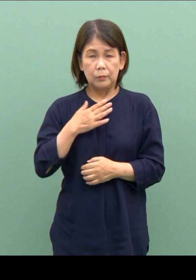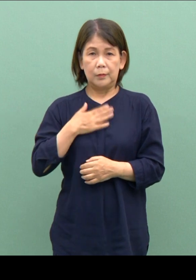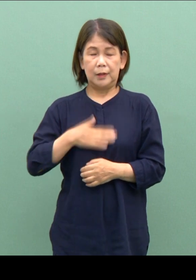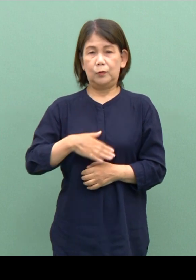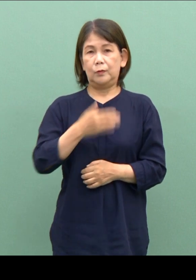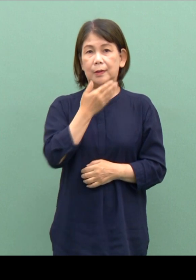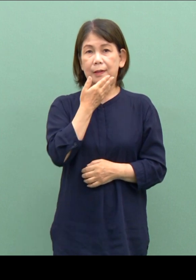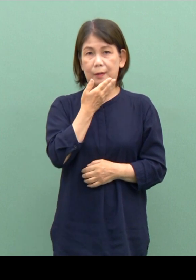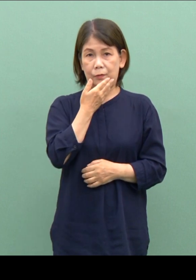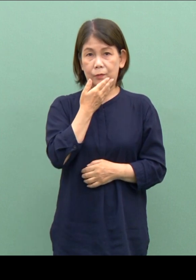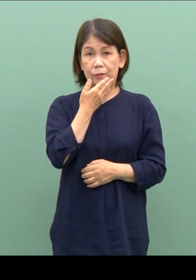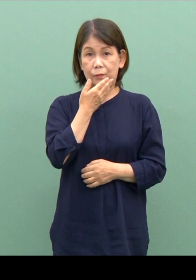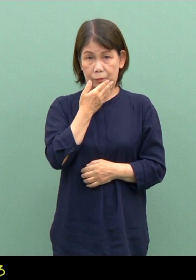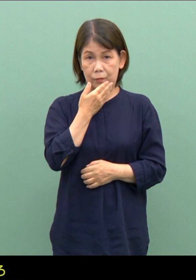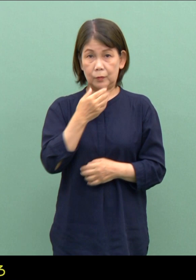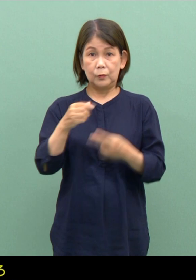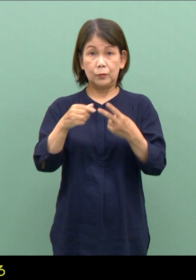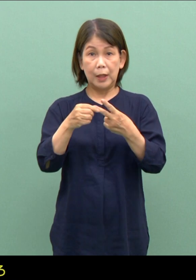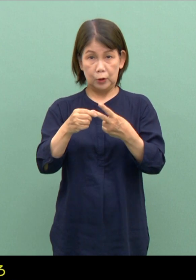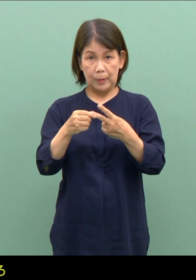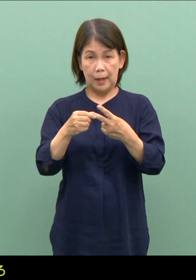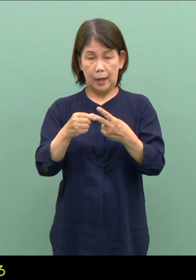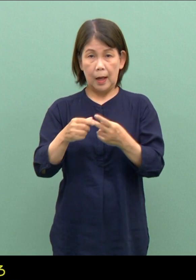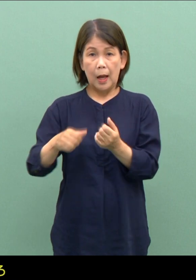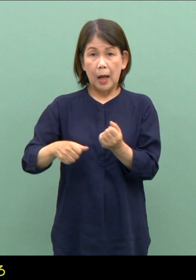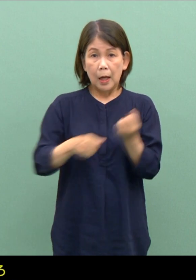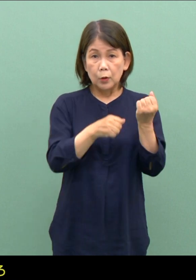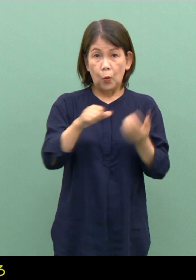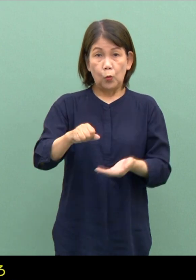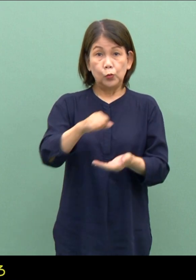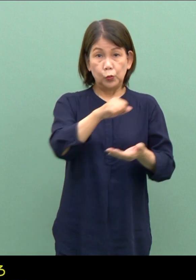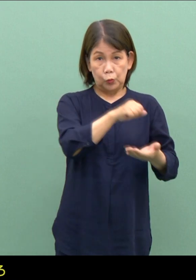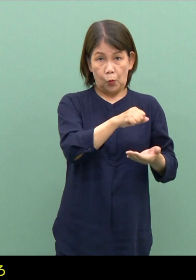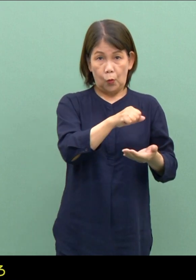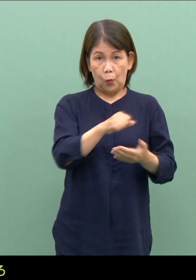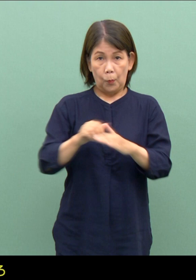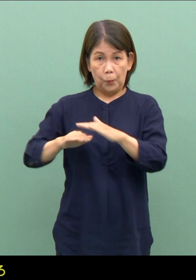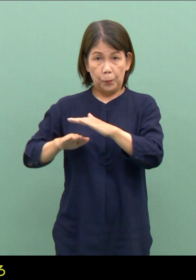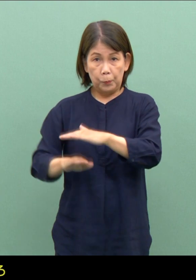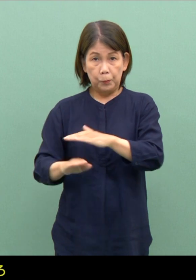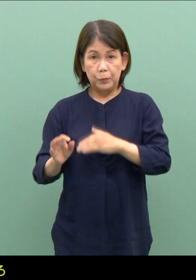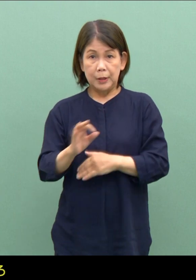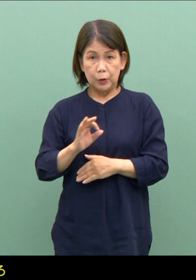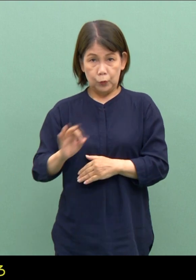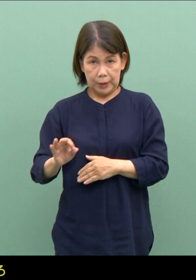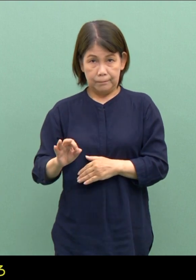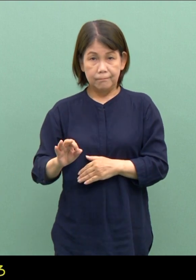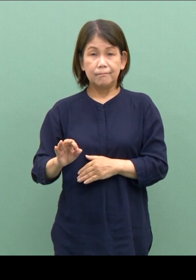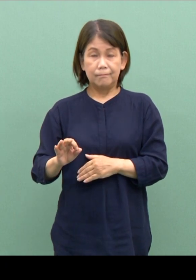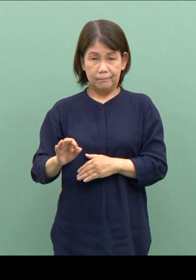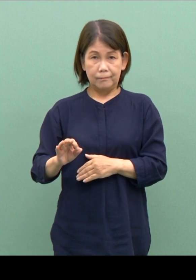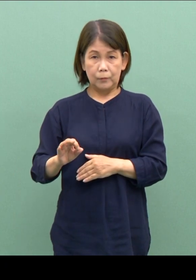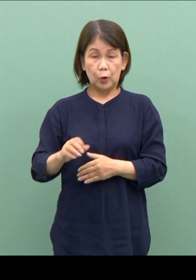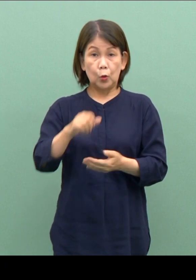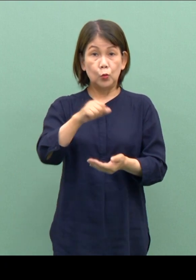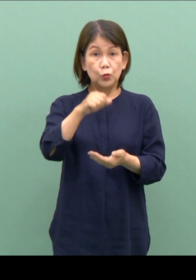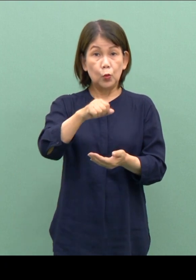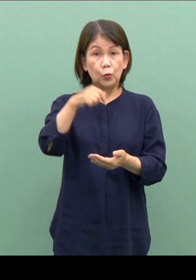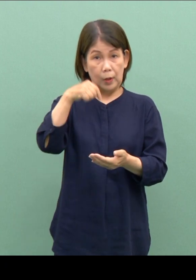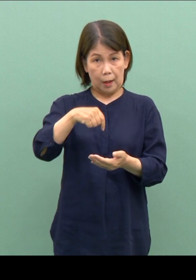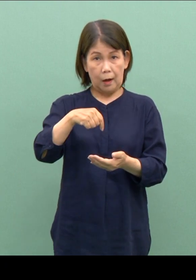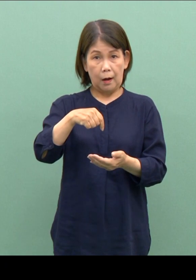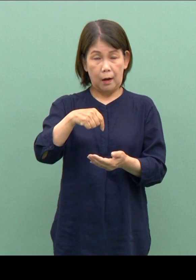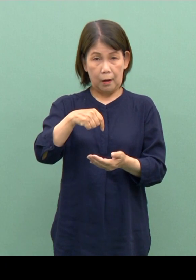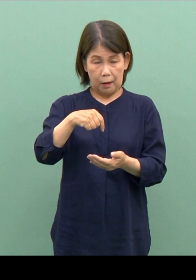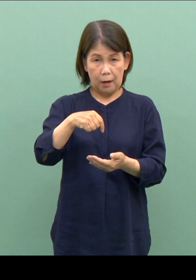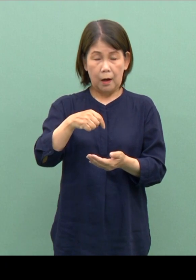う。2つ目は非常用持ち出し袋や備蓄品の準備です。非常用持ち出し袋